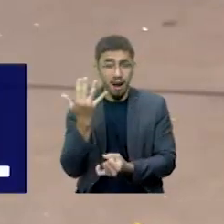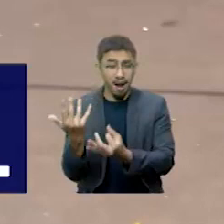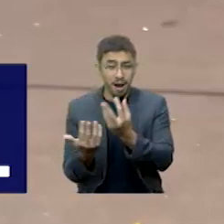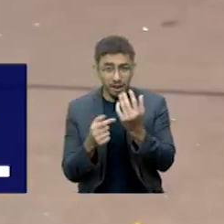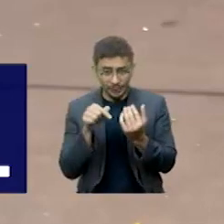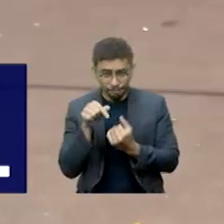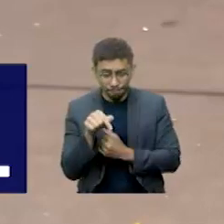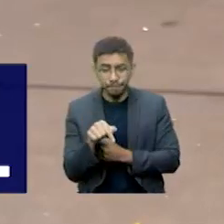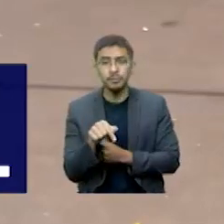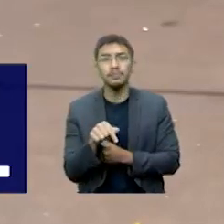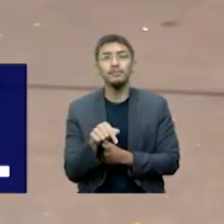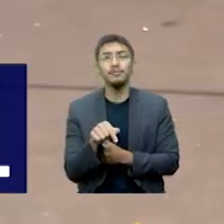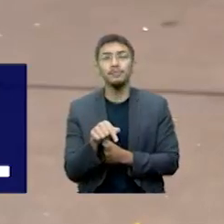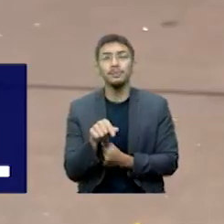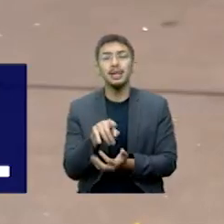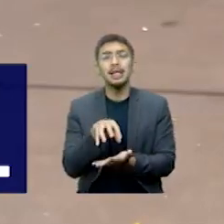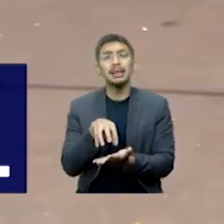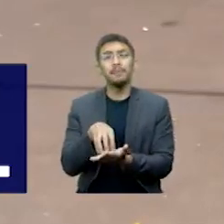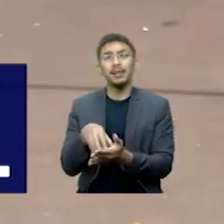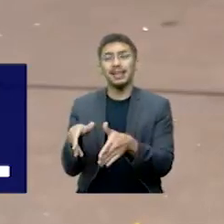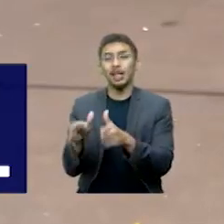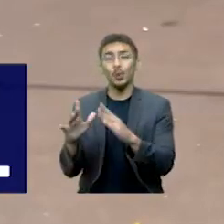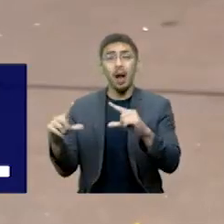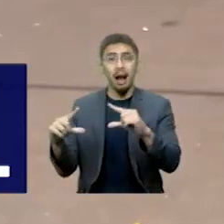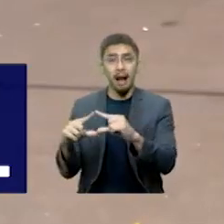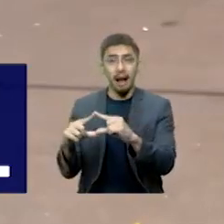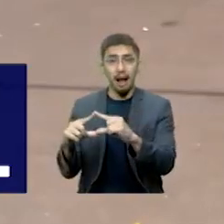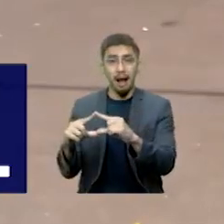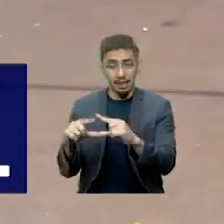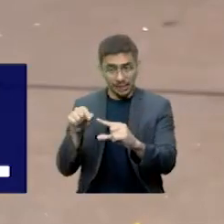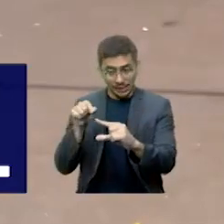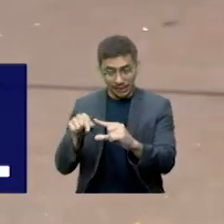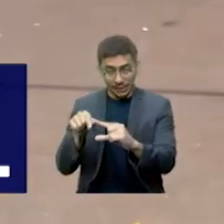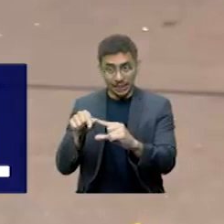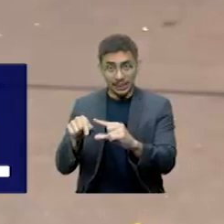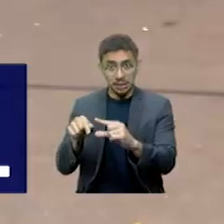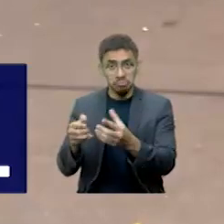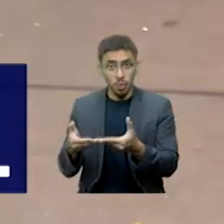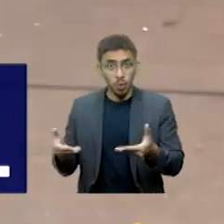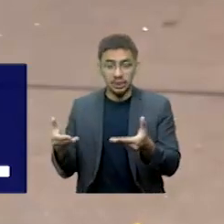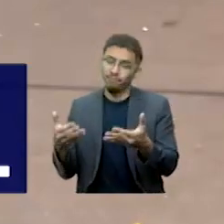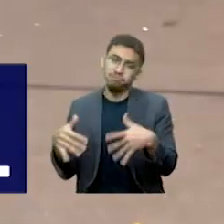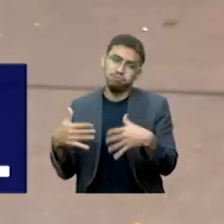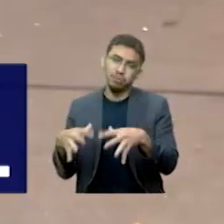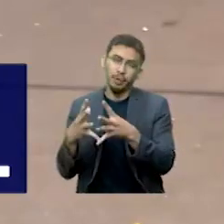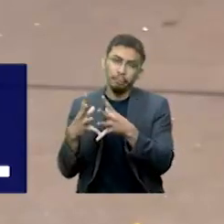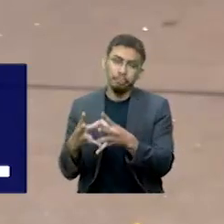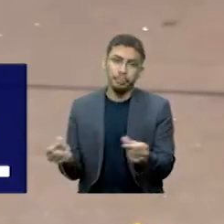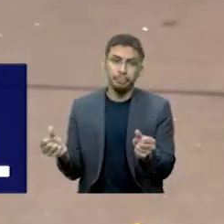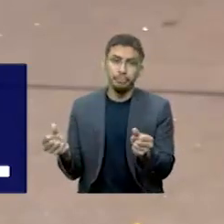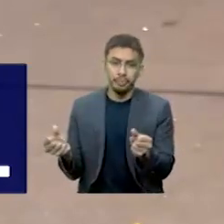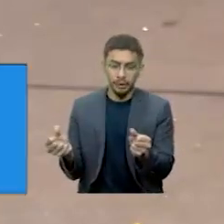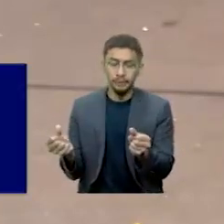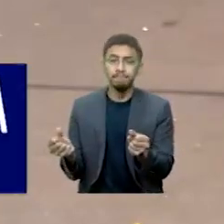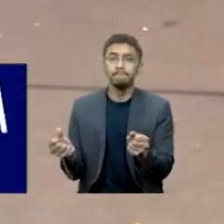yang lebih tepatnya di Gedung A, saat ini kondisi di gedung pun hangus terbakar dan atap bagian belakang pun